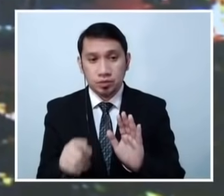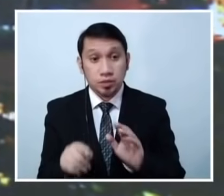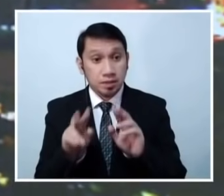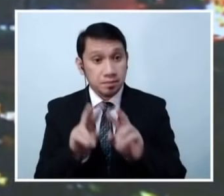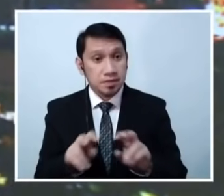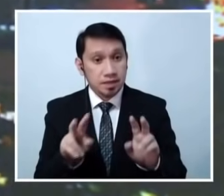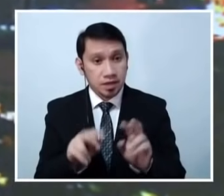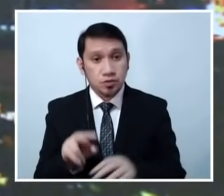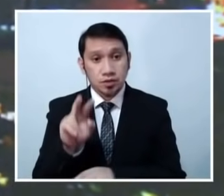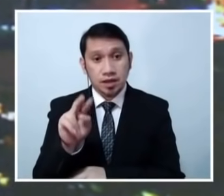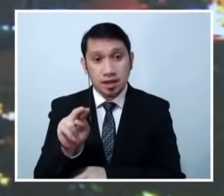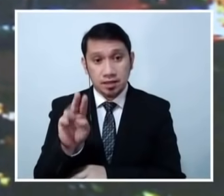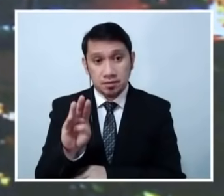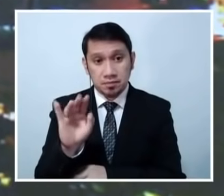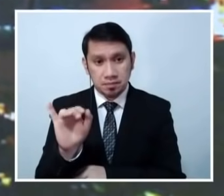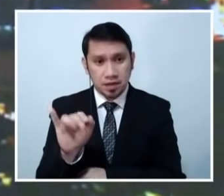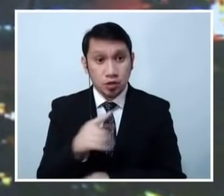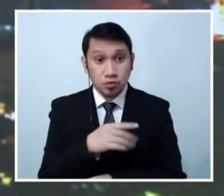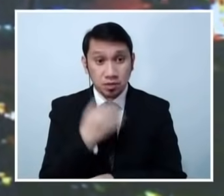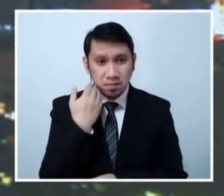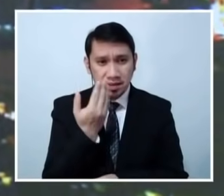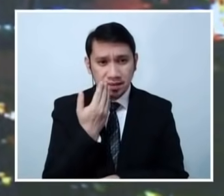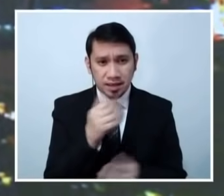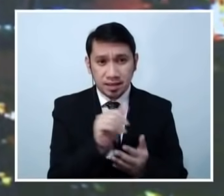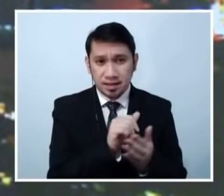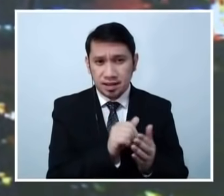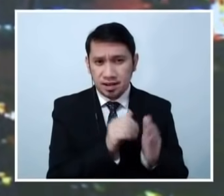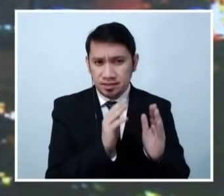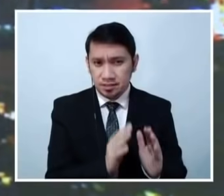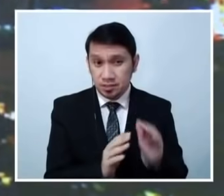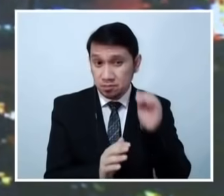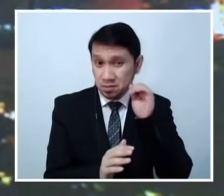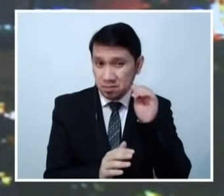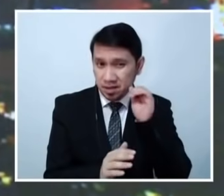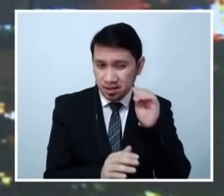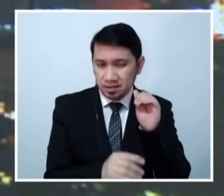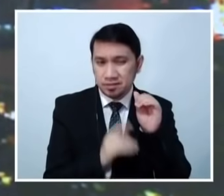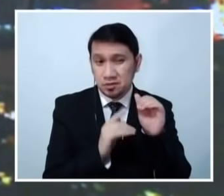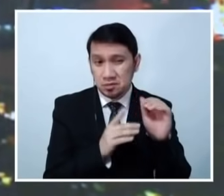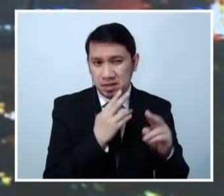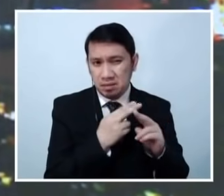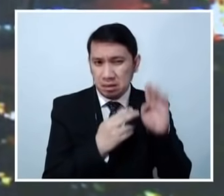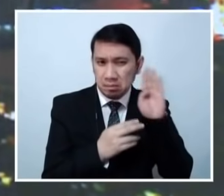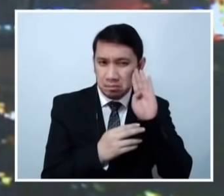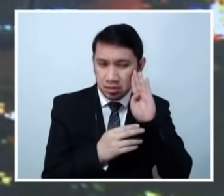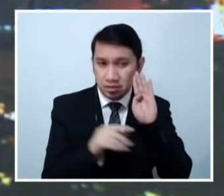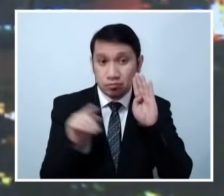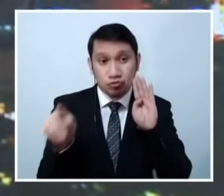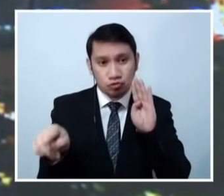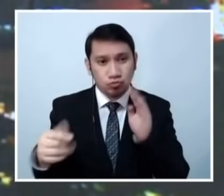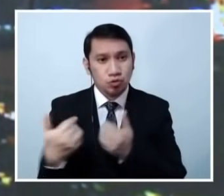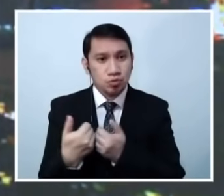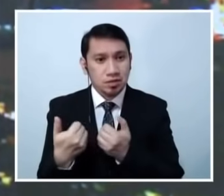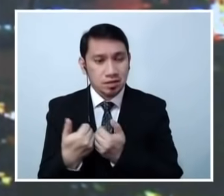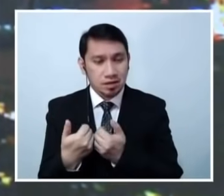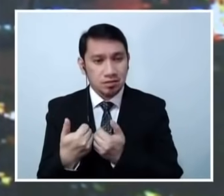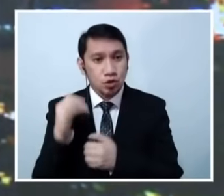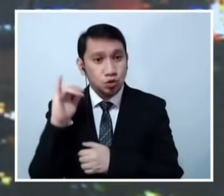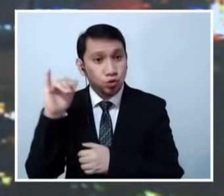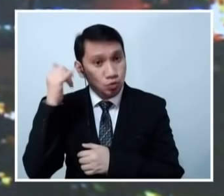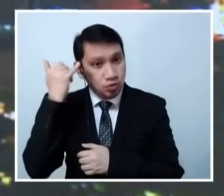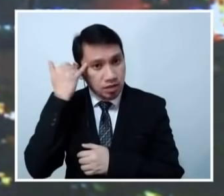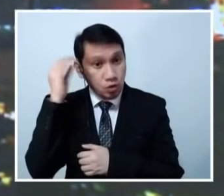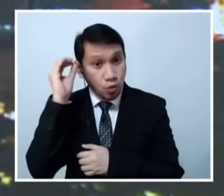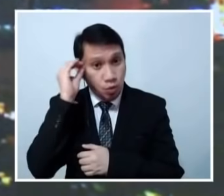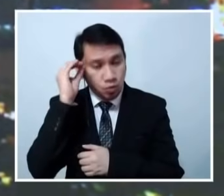sa pagkamatay ng artist na si Bree Honson ang kanyang nobyong si Julian Ongpin. Itinanggi ni Ongpin